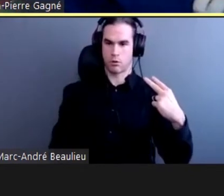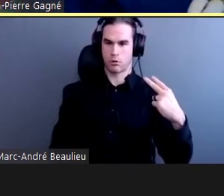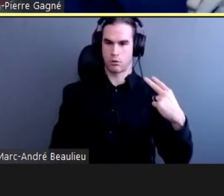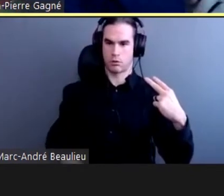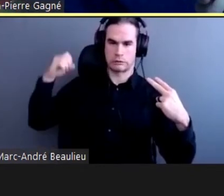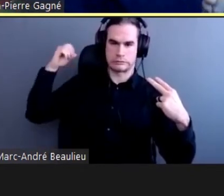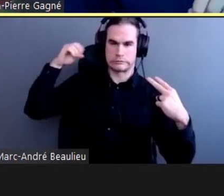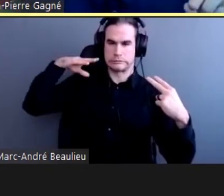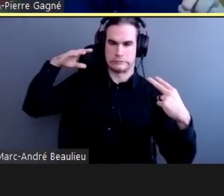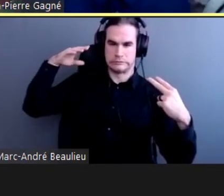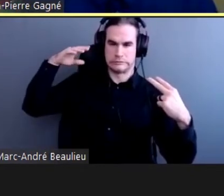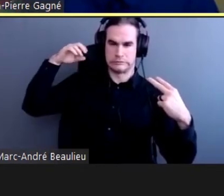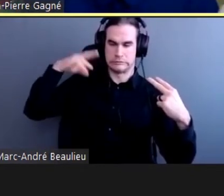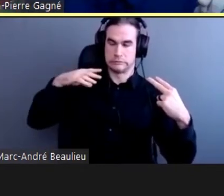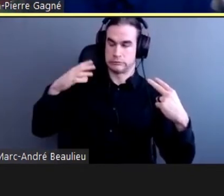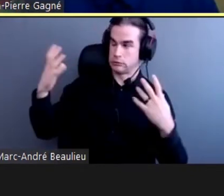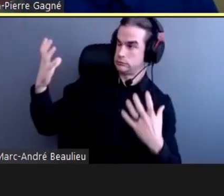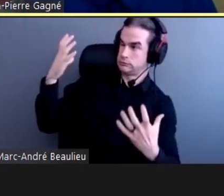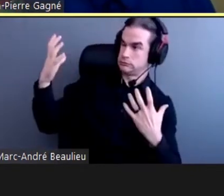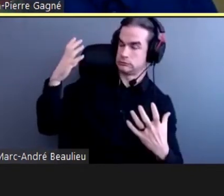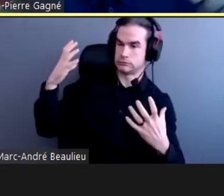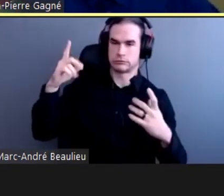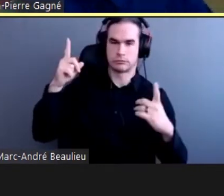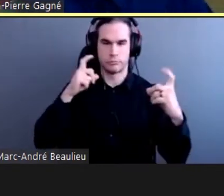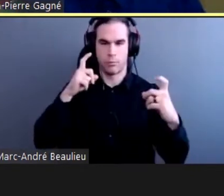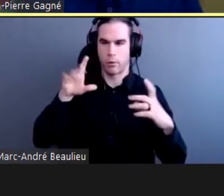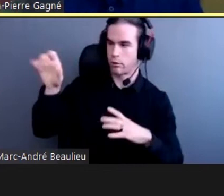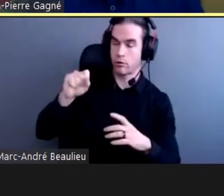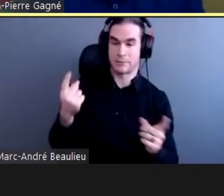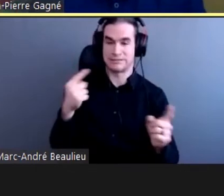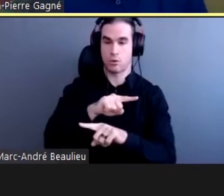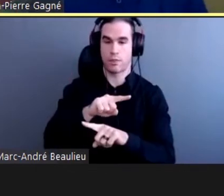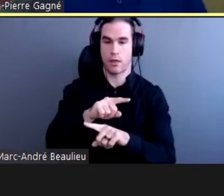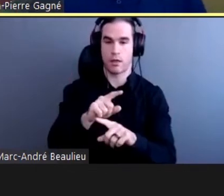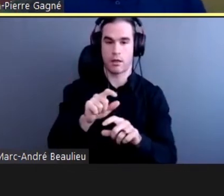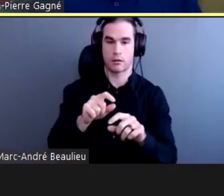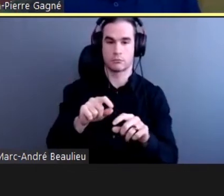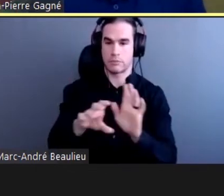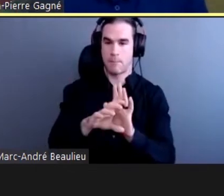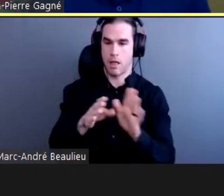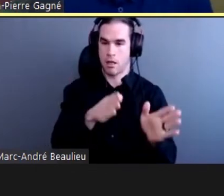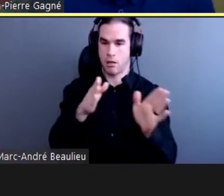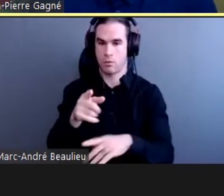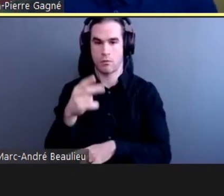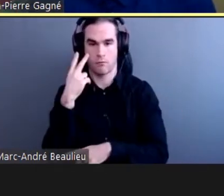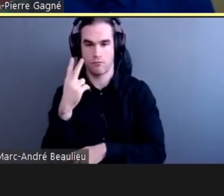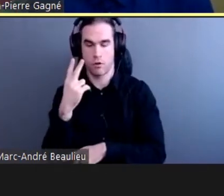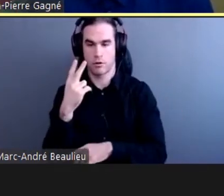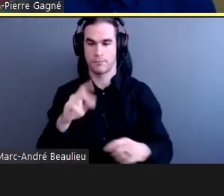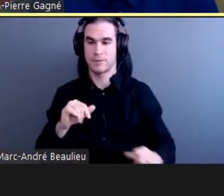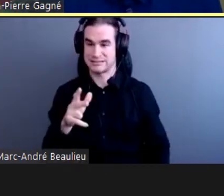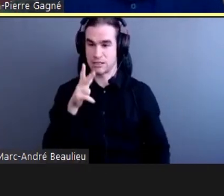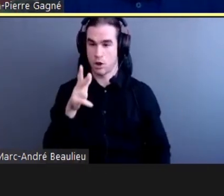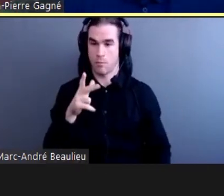traits qu'il y a sur son visage, et son expression et ses lèvres. Par contre, dans l'autre image à côté, si la source